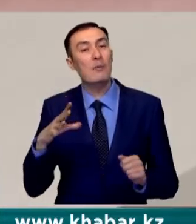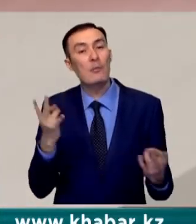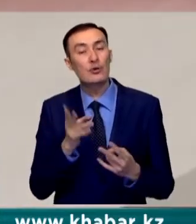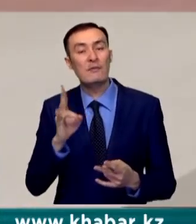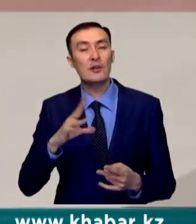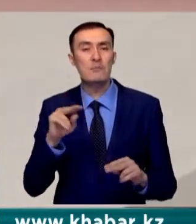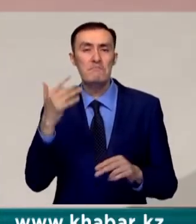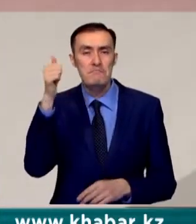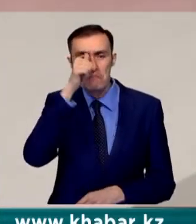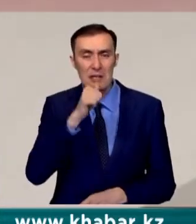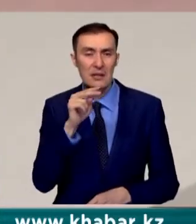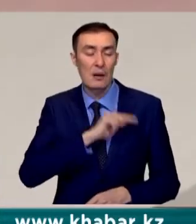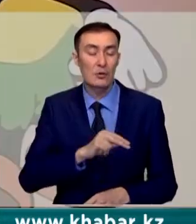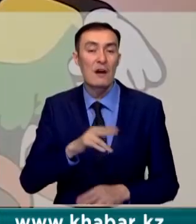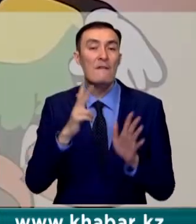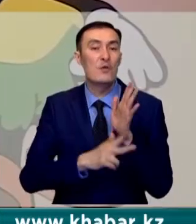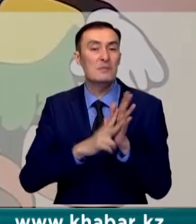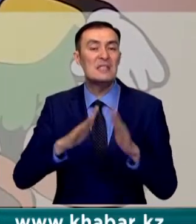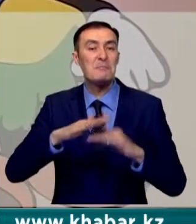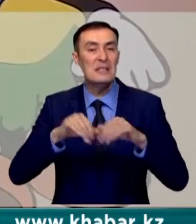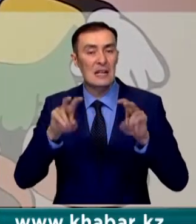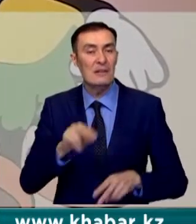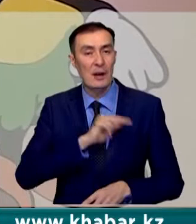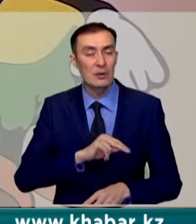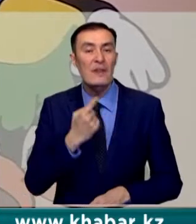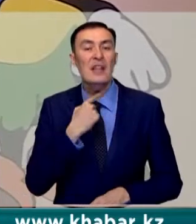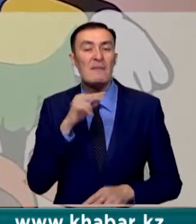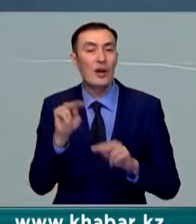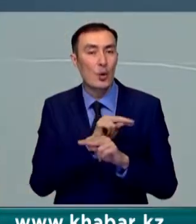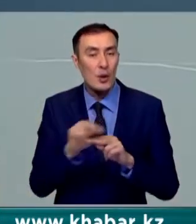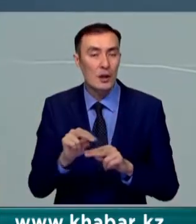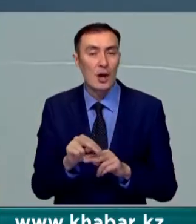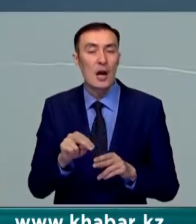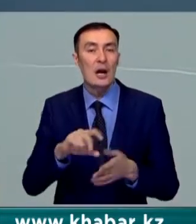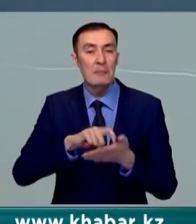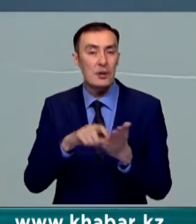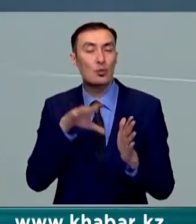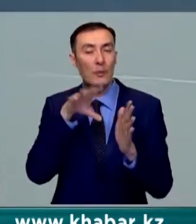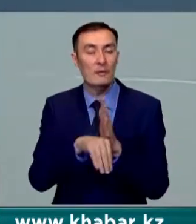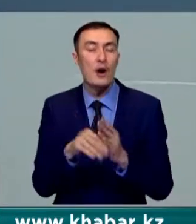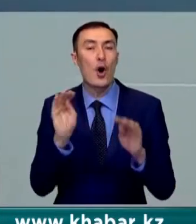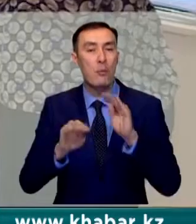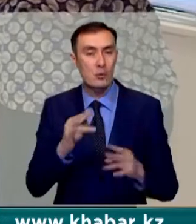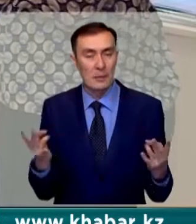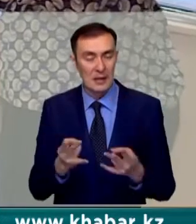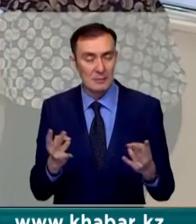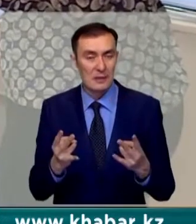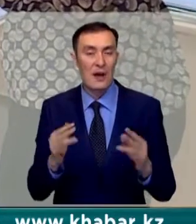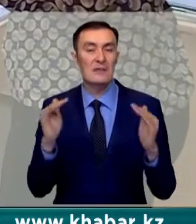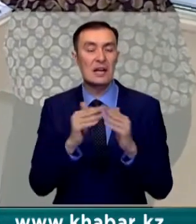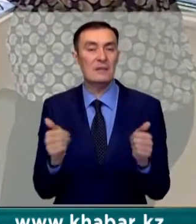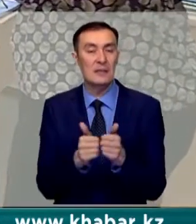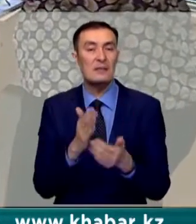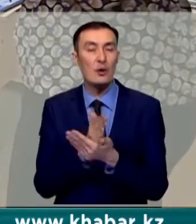месяцы. В центре работают 80 специалистов. В основном это дефектологи. Кабинеты укомплектованы всем необходимым оборудованием. В этом же здании